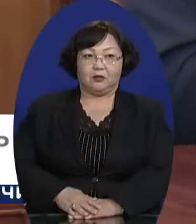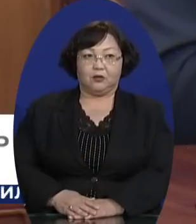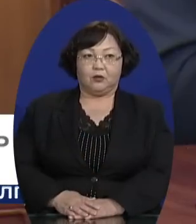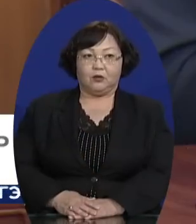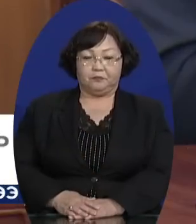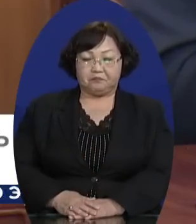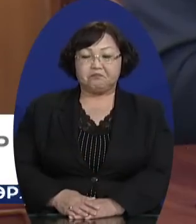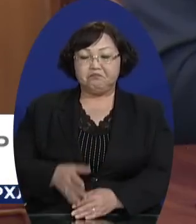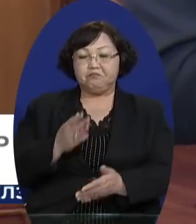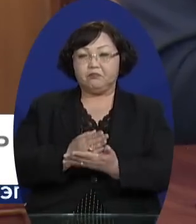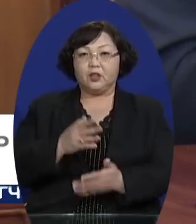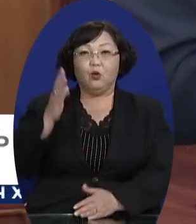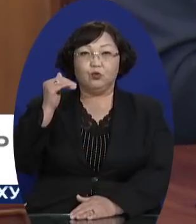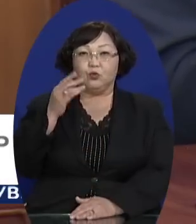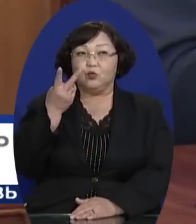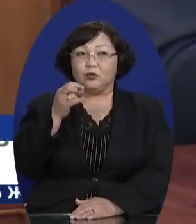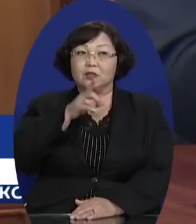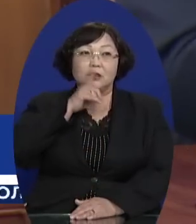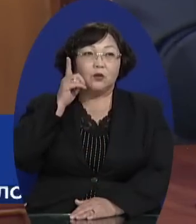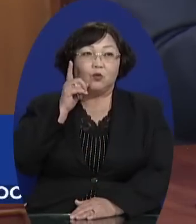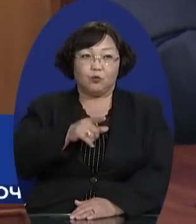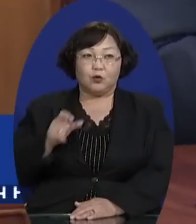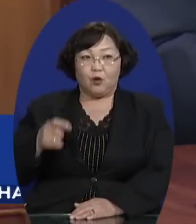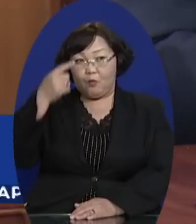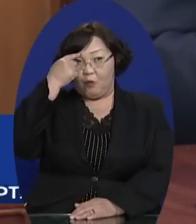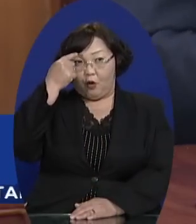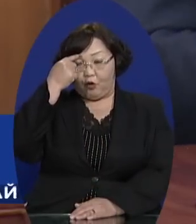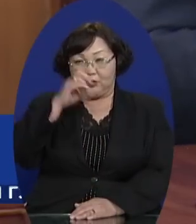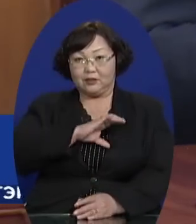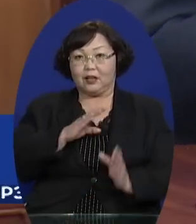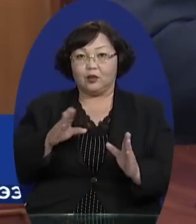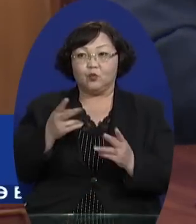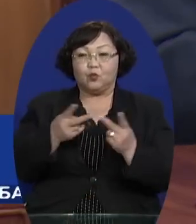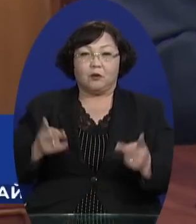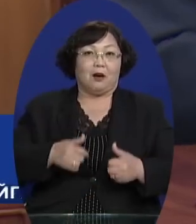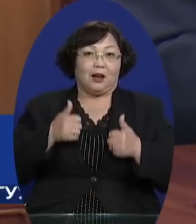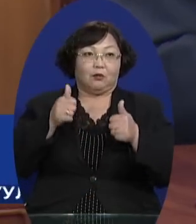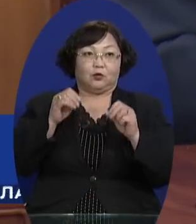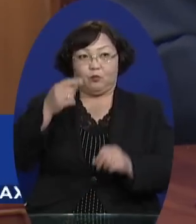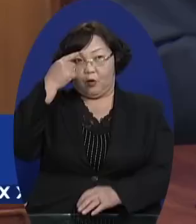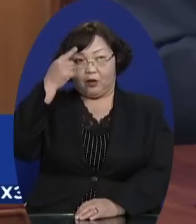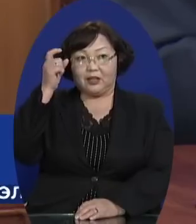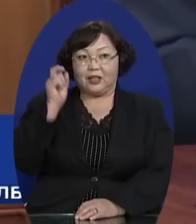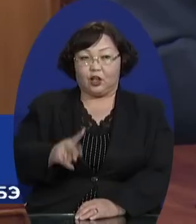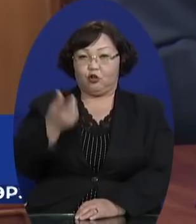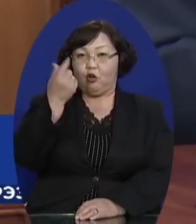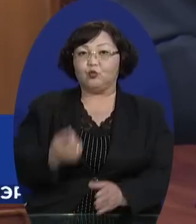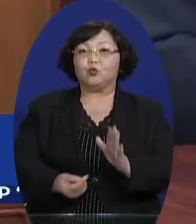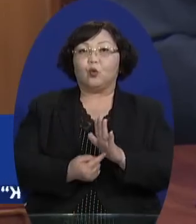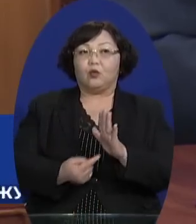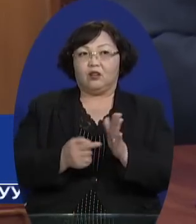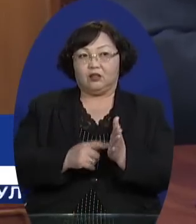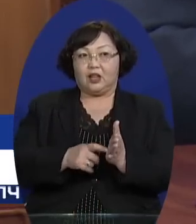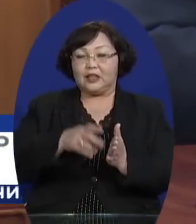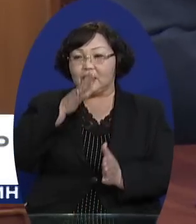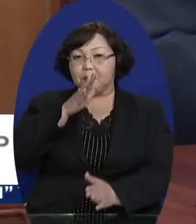өсвөр үеийнхэн залуучуудаа монгол сэтгэлгээгээр үндэсний бахархал болсон энэ монгол сэтгэлгээ монгол хэлээрээ дамжина. Тийм учраас баг